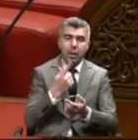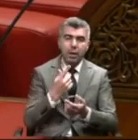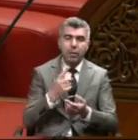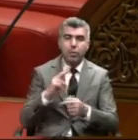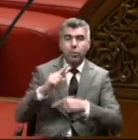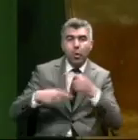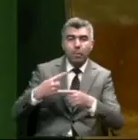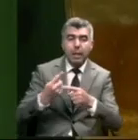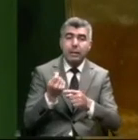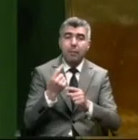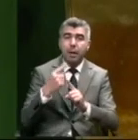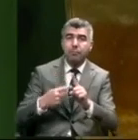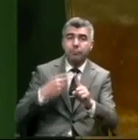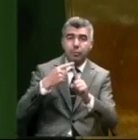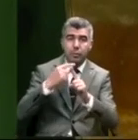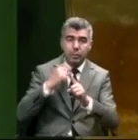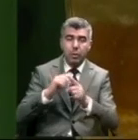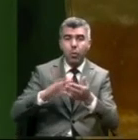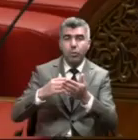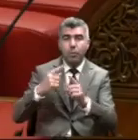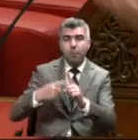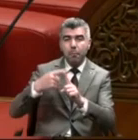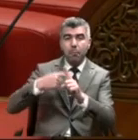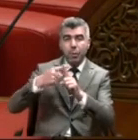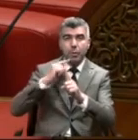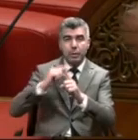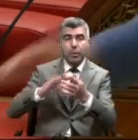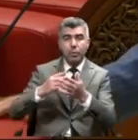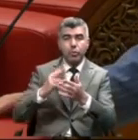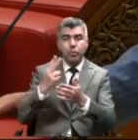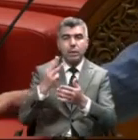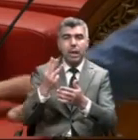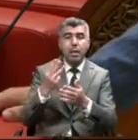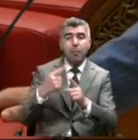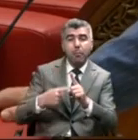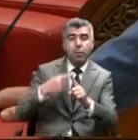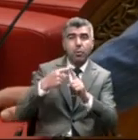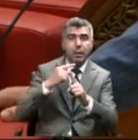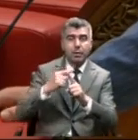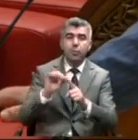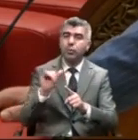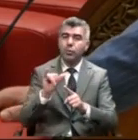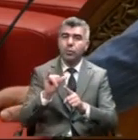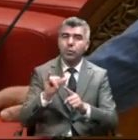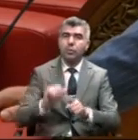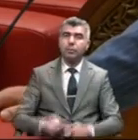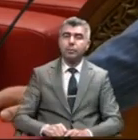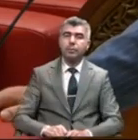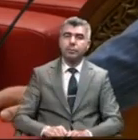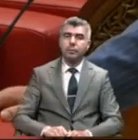ثلاثه وملي الي ثلاثه مرات اش بغيت يكون